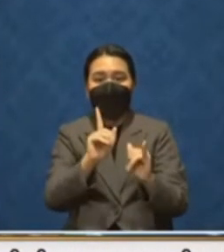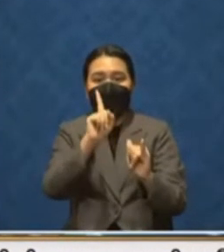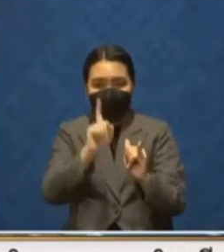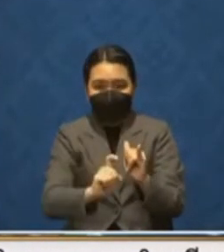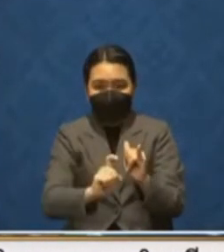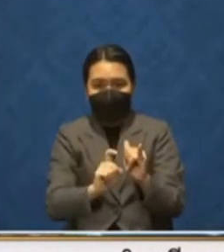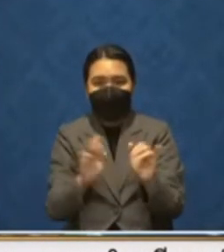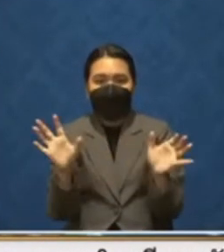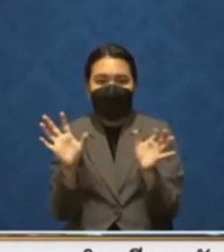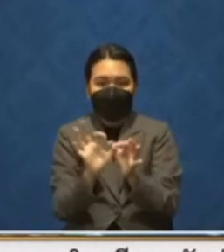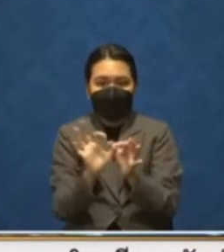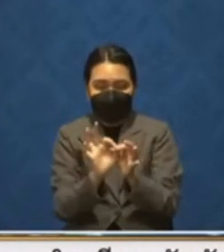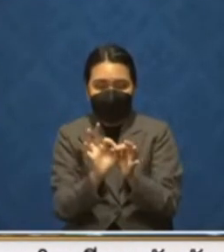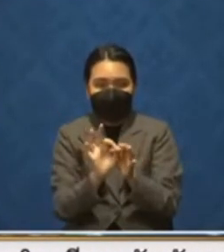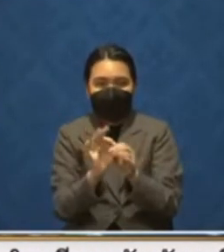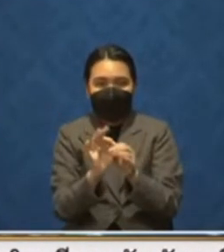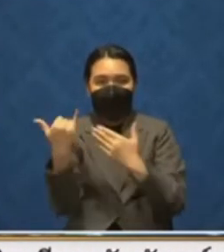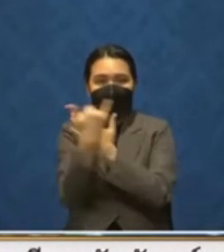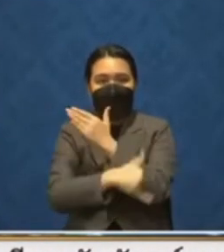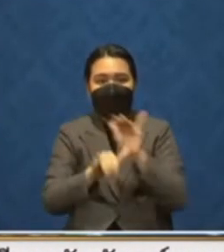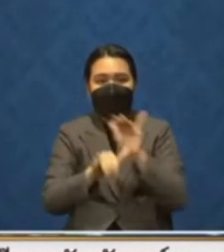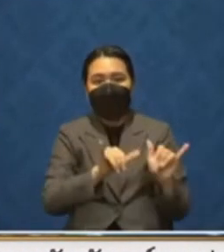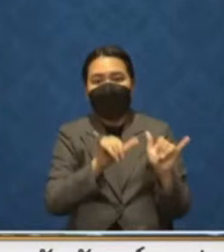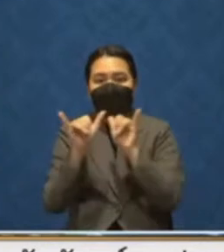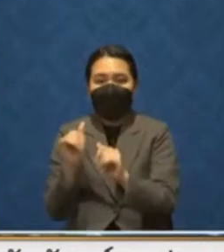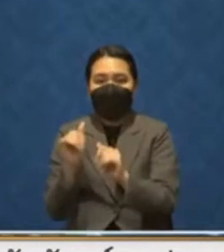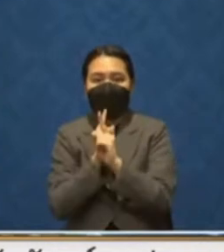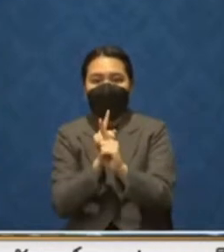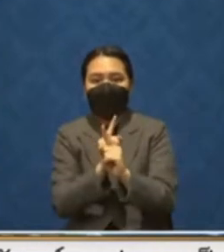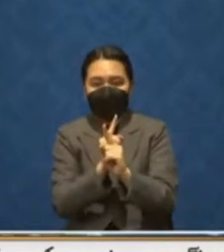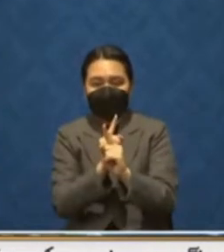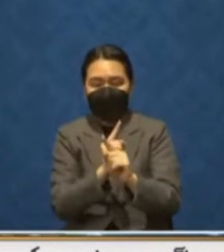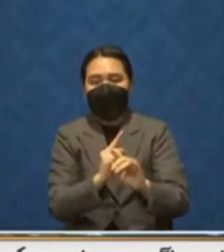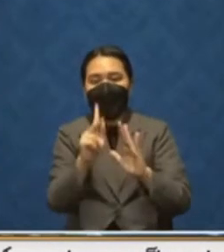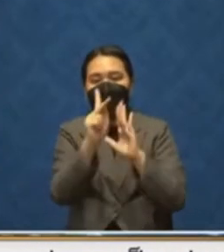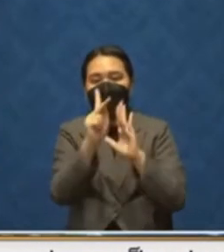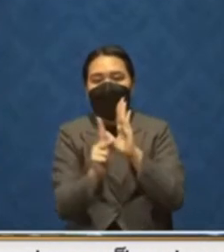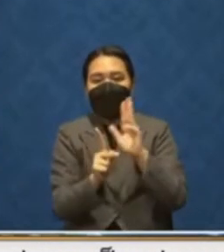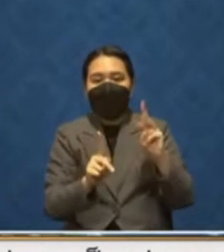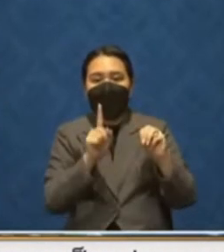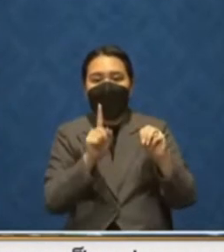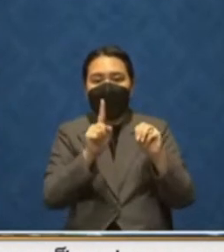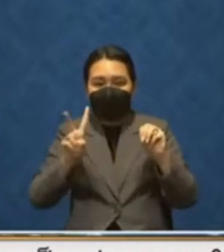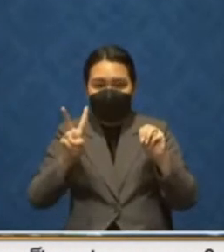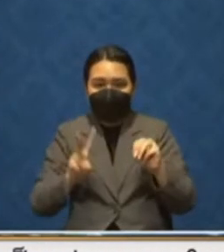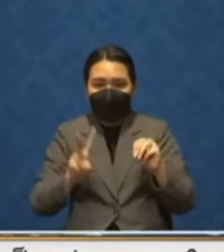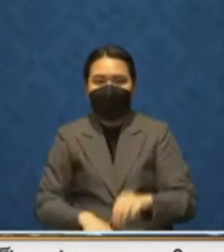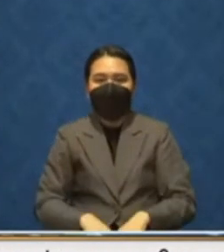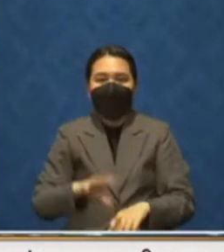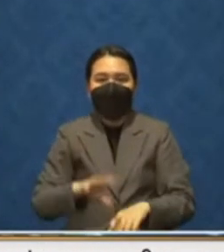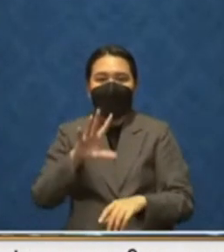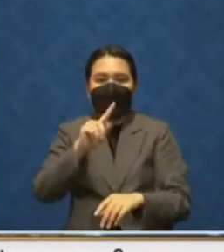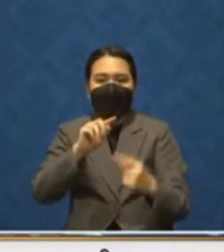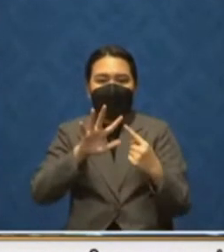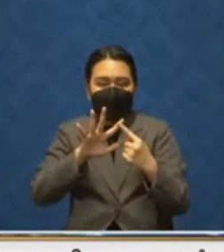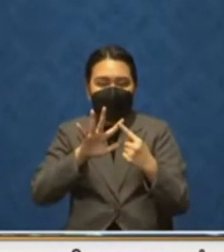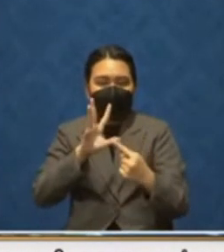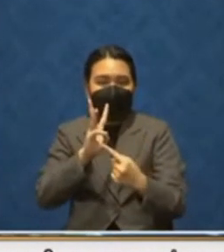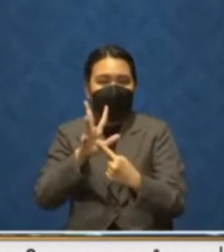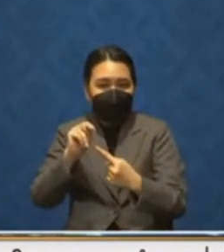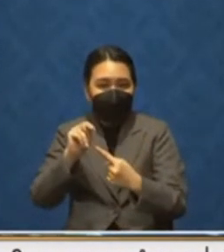ทรานซิสเตอร์ที่ต้องไปเสียชีวิตต่างประเทศจัดกฎหมายมาตรา 120แปลว่าจะเป็นคนตะวันคุณใบปอลมุ้งที่